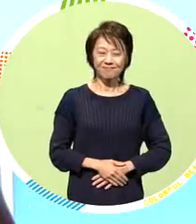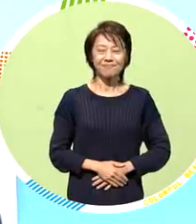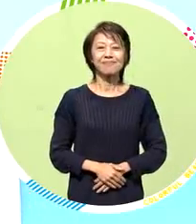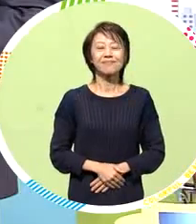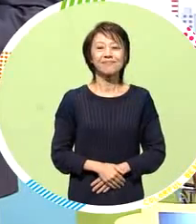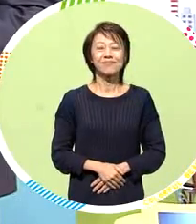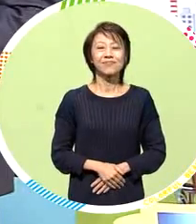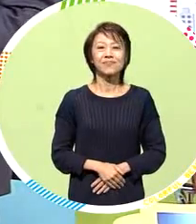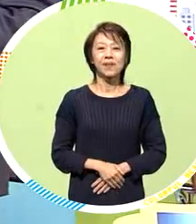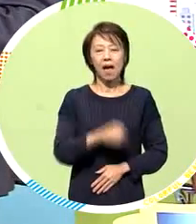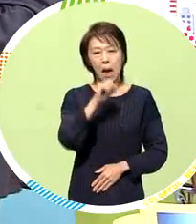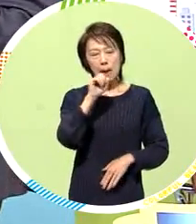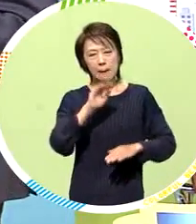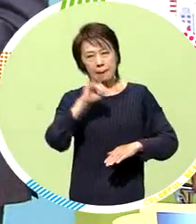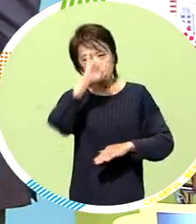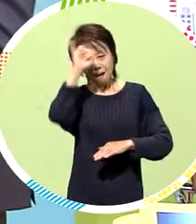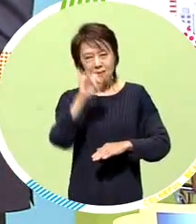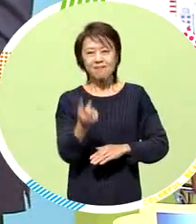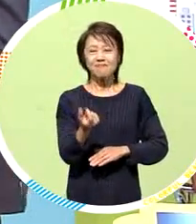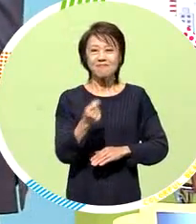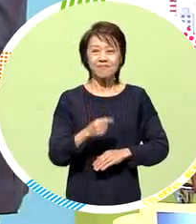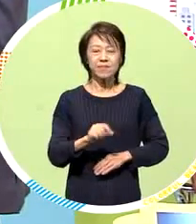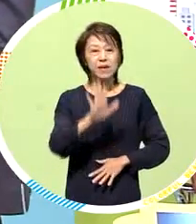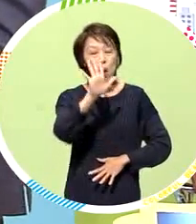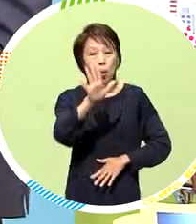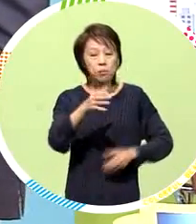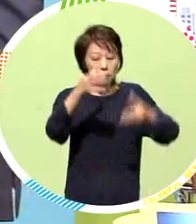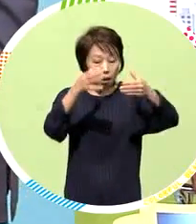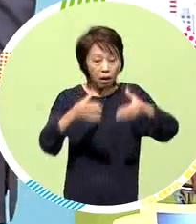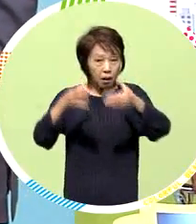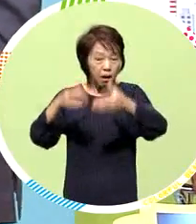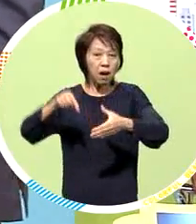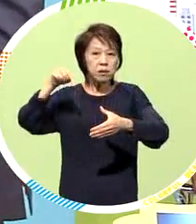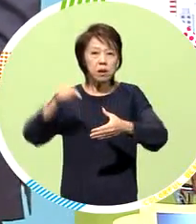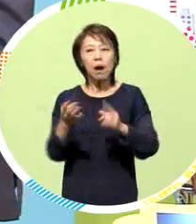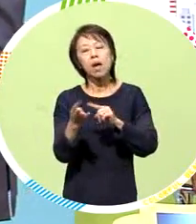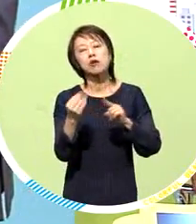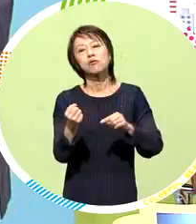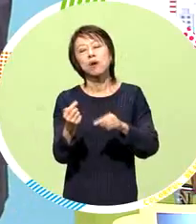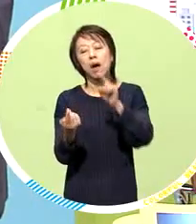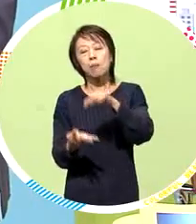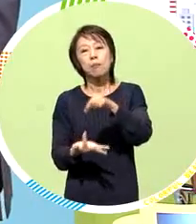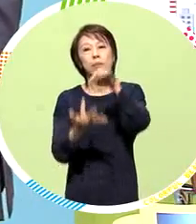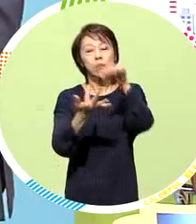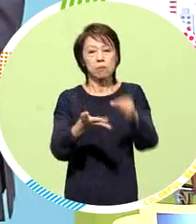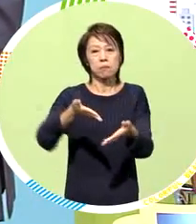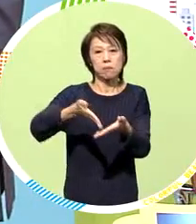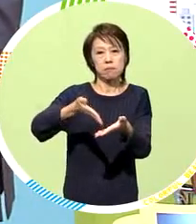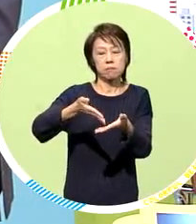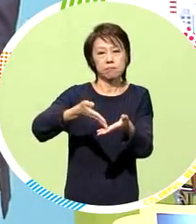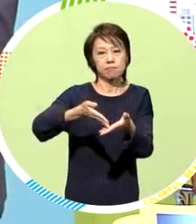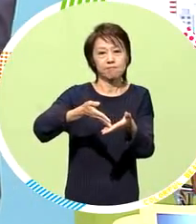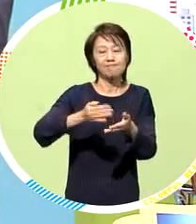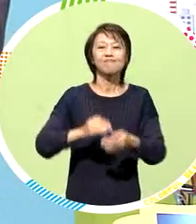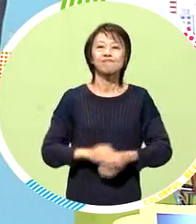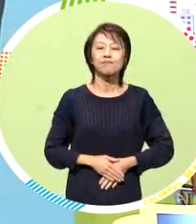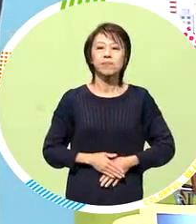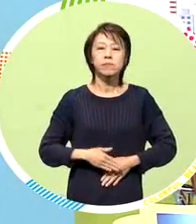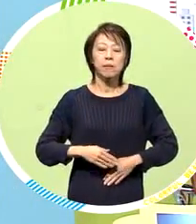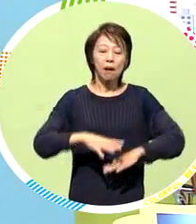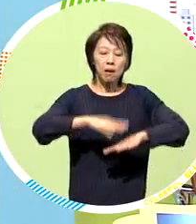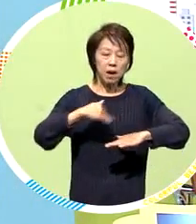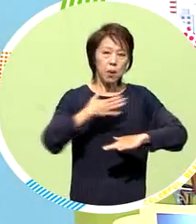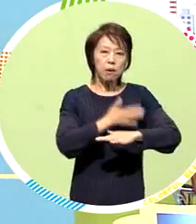いかんですよじゃあね御本の中から具体的にいくつかお話しを伺っていこうと思うんですがまずは知事健康